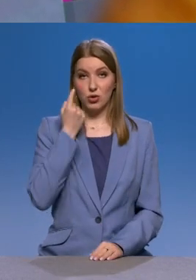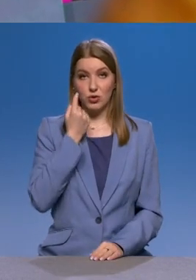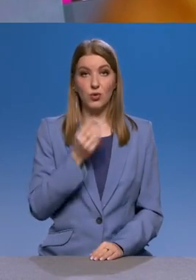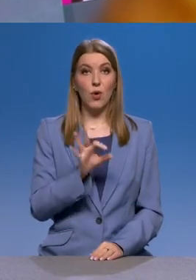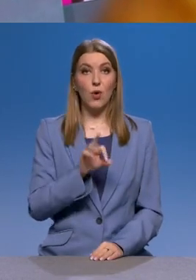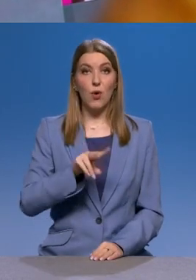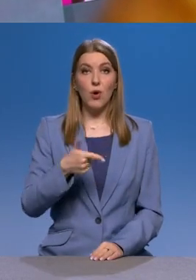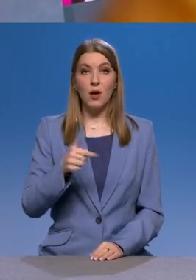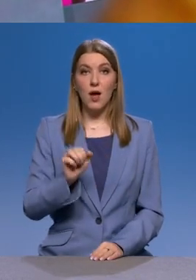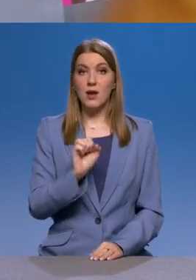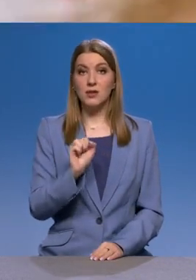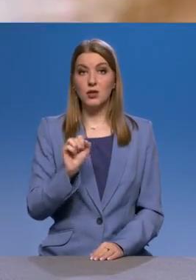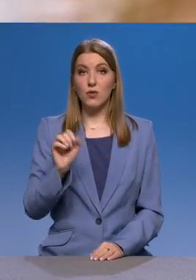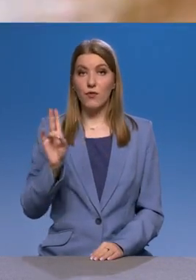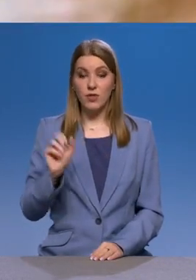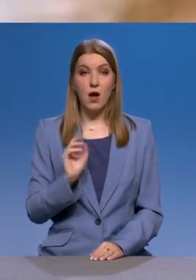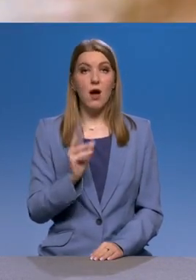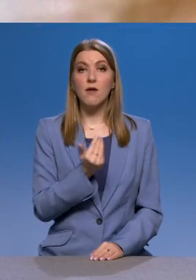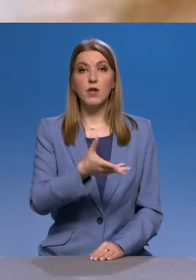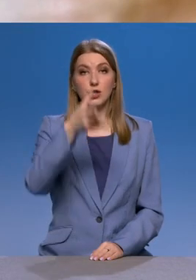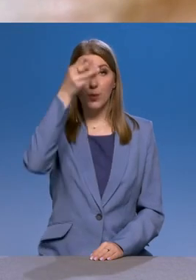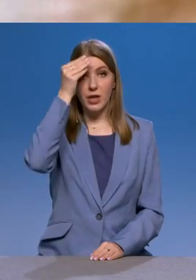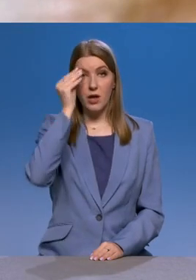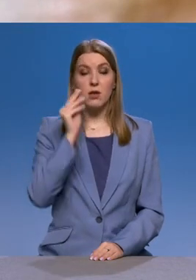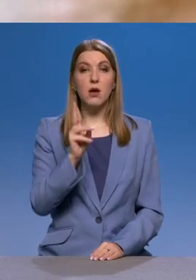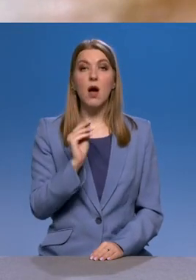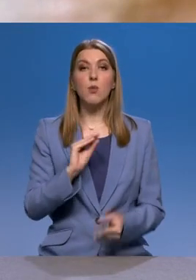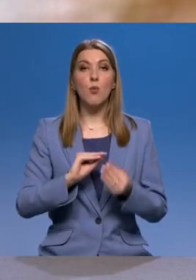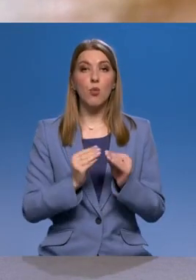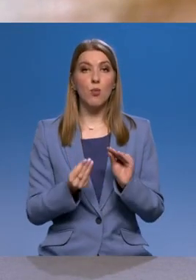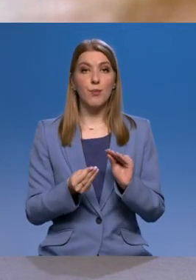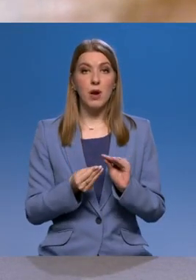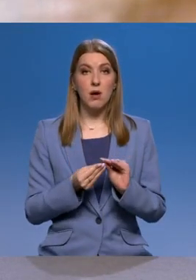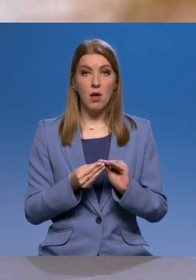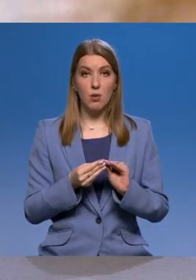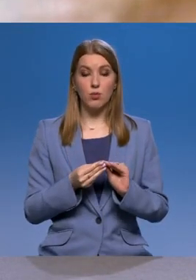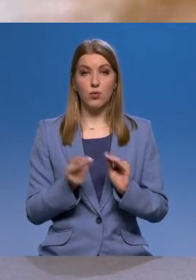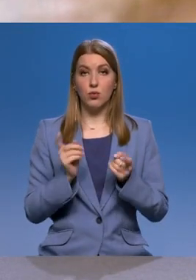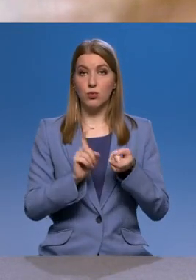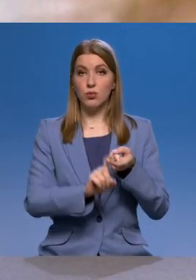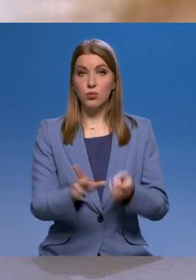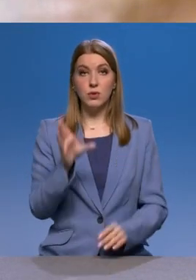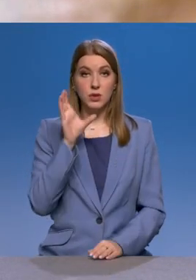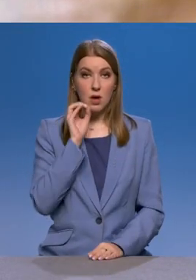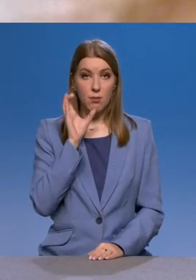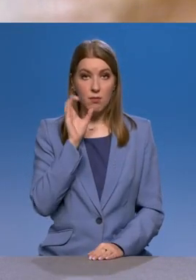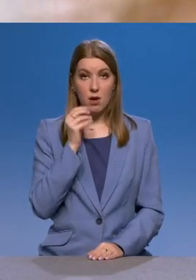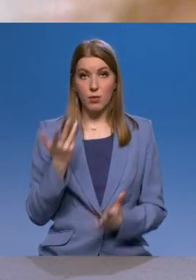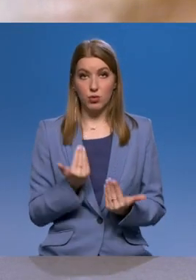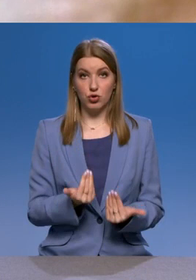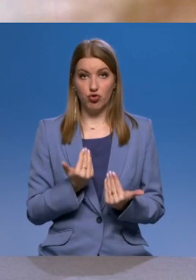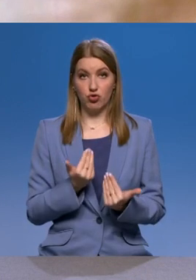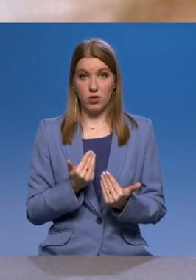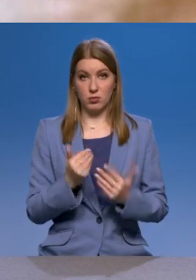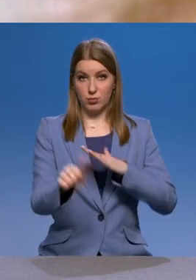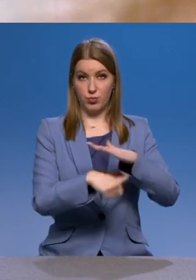Александровна, как вы считаете, как можно решить проблему с собаками, которые сейчас находятся на улицах